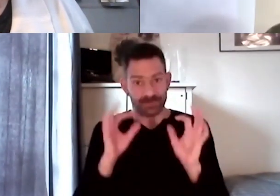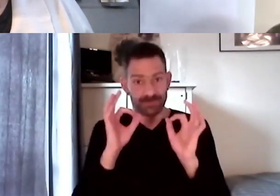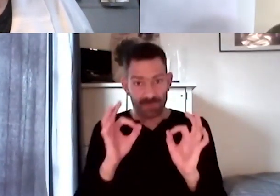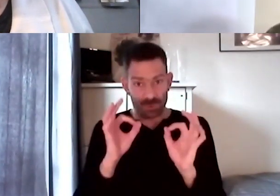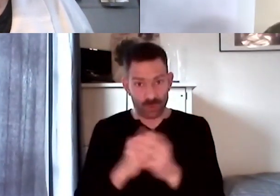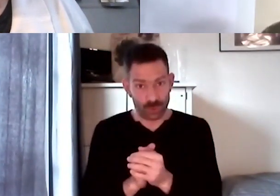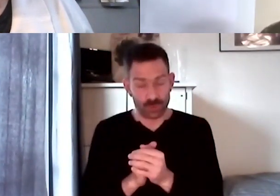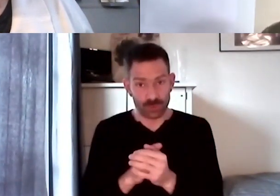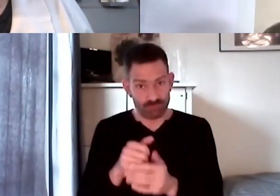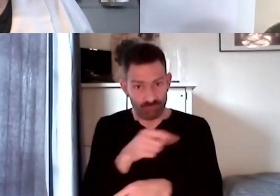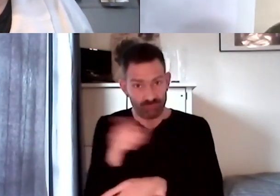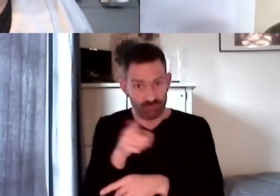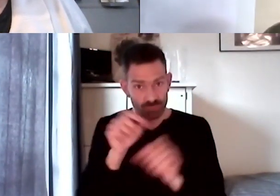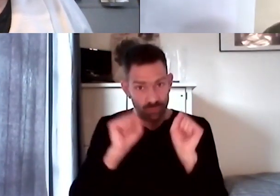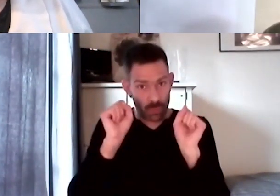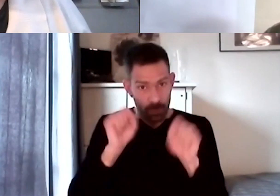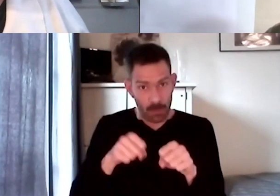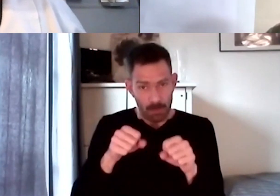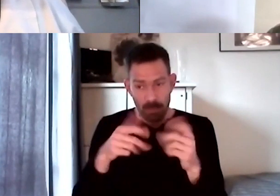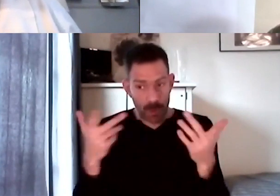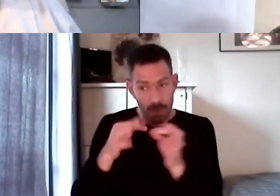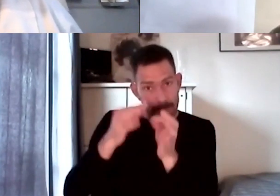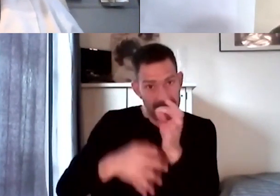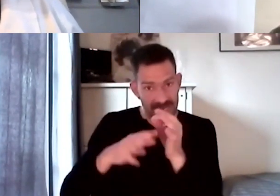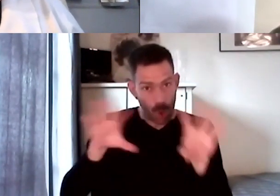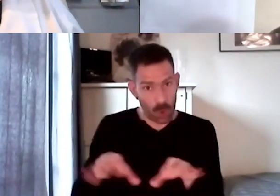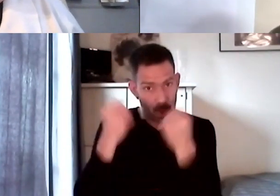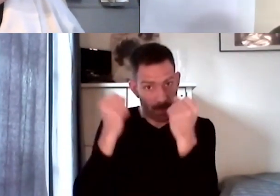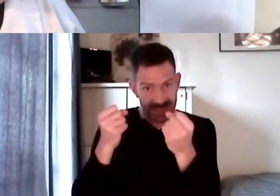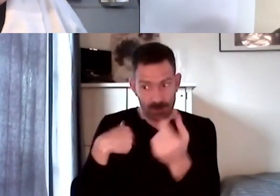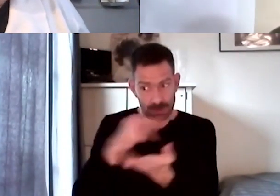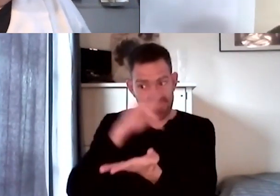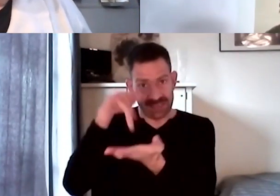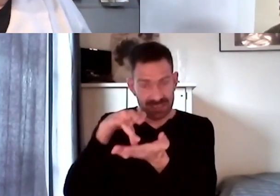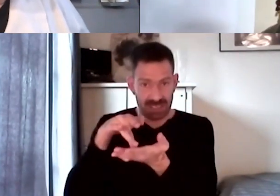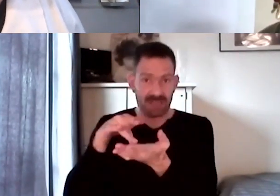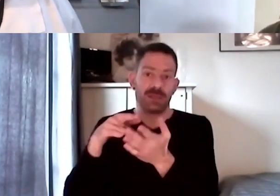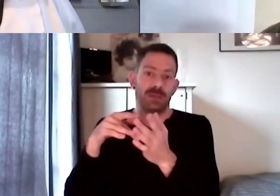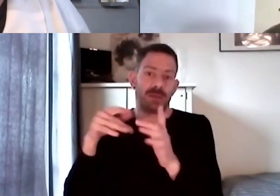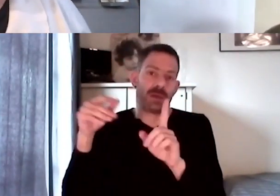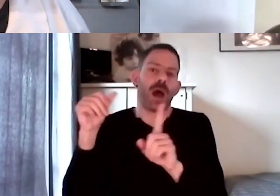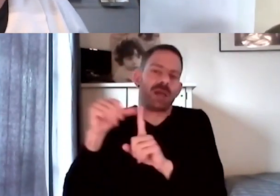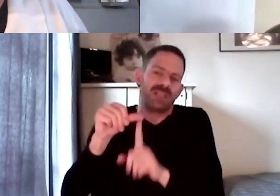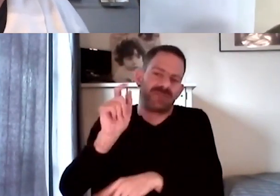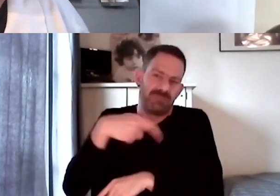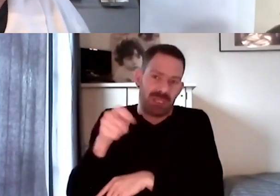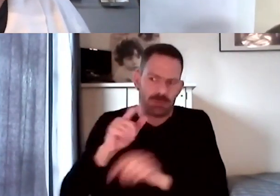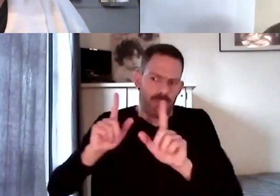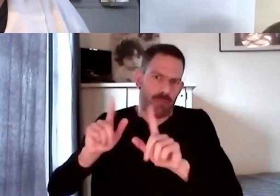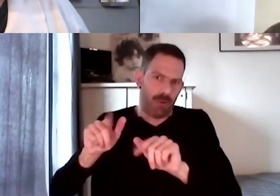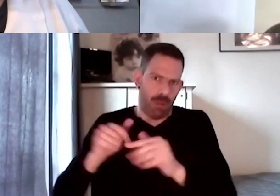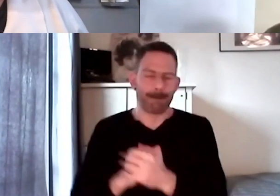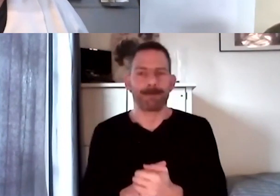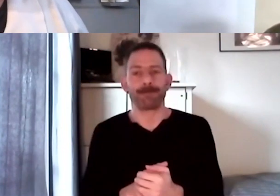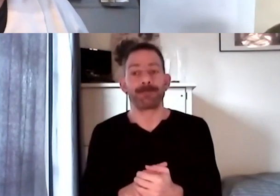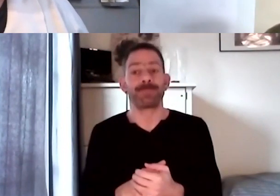d'aller trouver les spécificités des bilans de compétences sur le site de la GFIP. Évidemment, hein. Et c'est vrai que